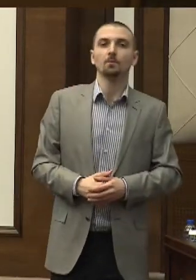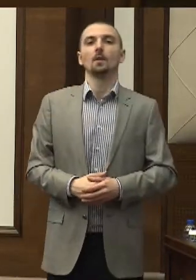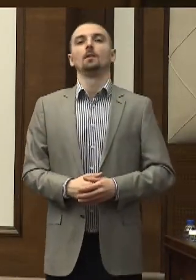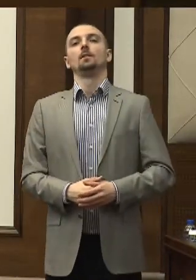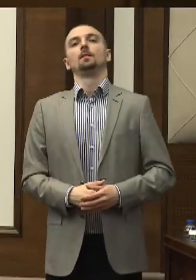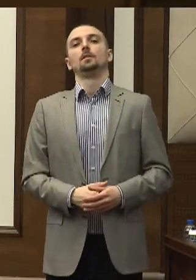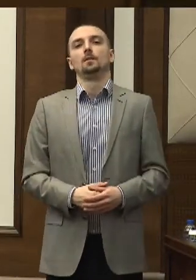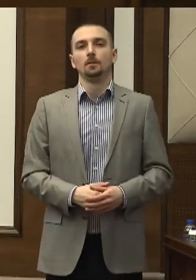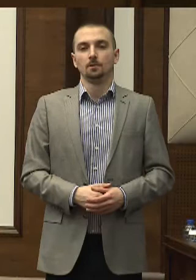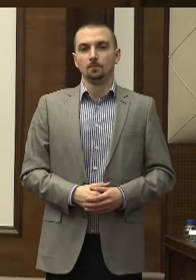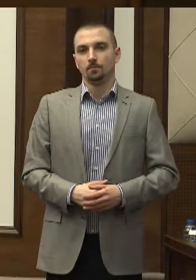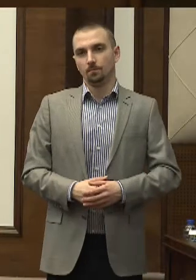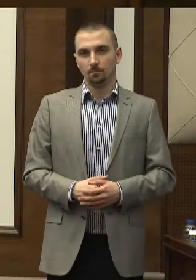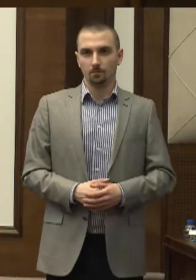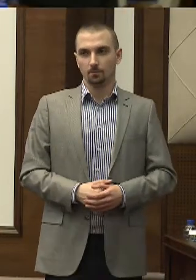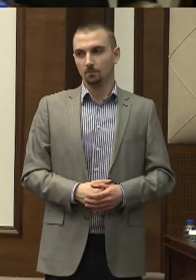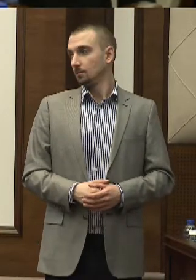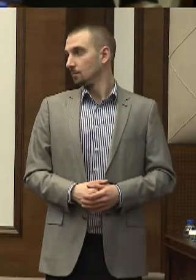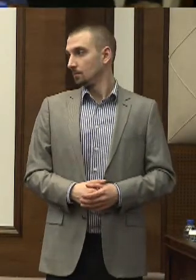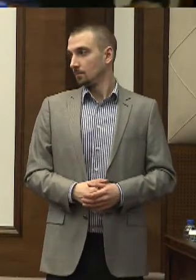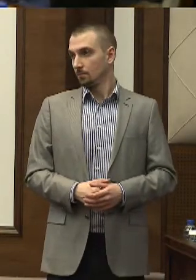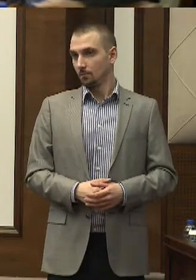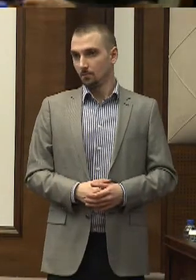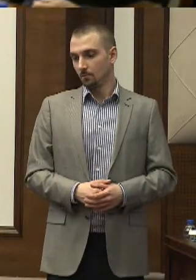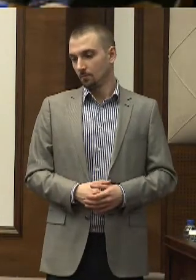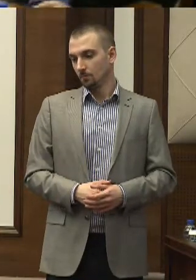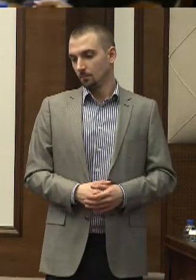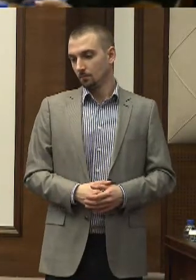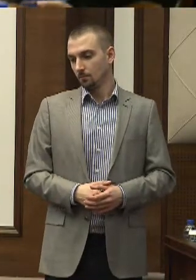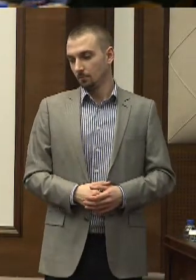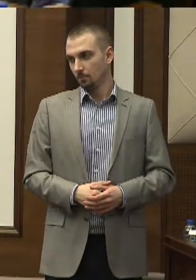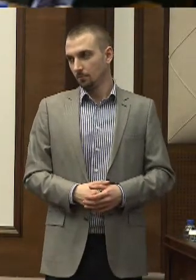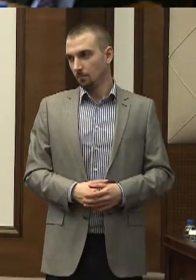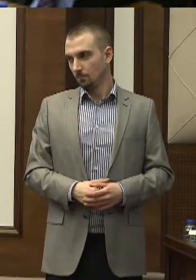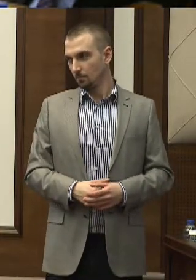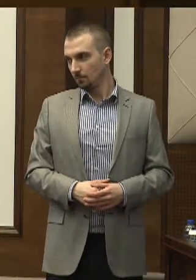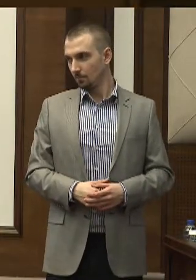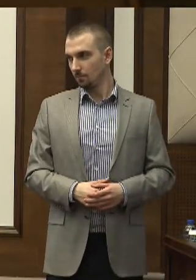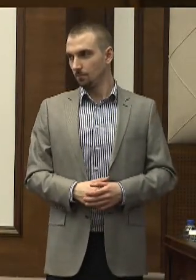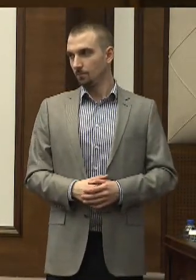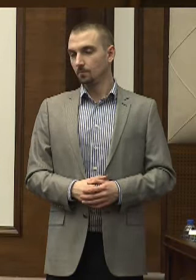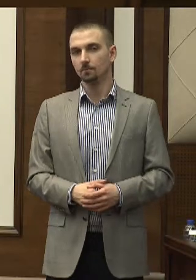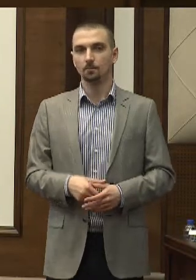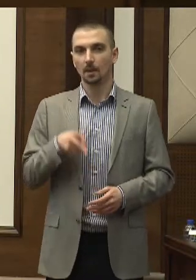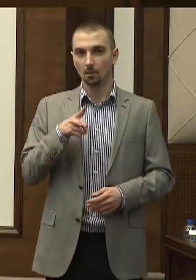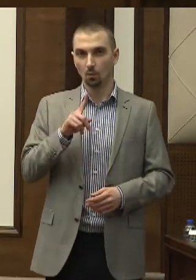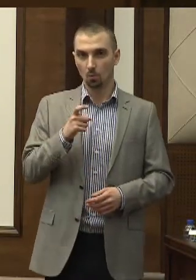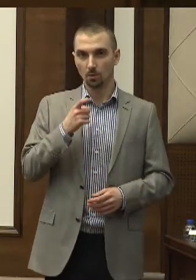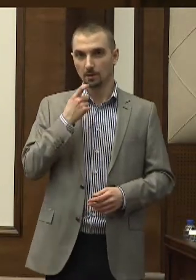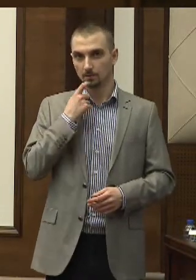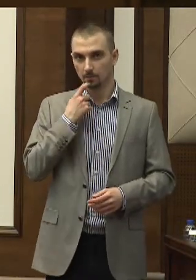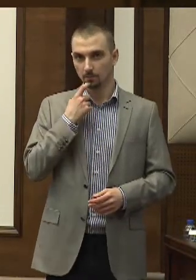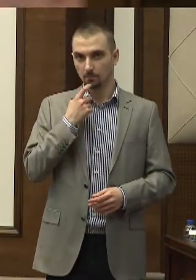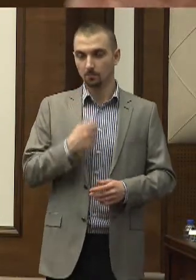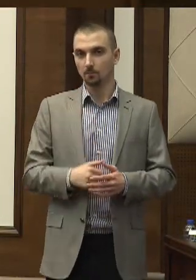Ek gündem 5, 2019 yılına isim verilmesi hususu. 2019 yılının ismiyle